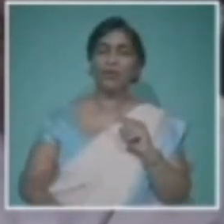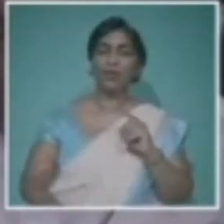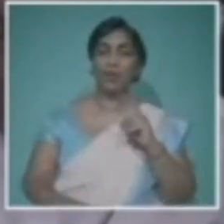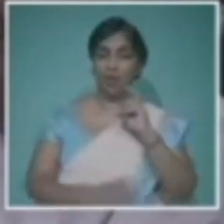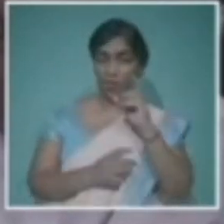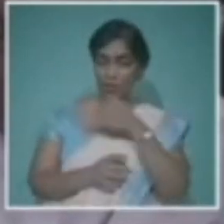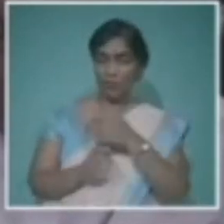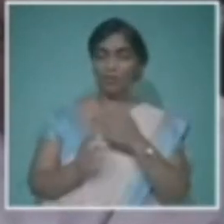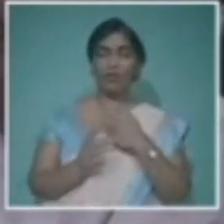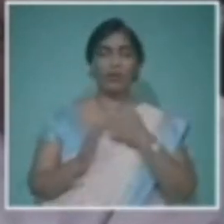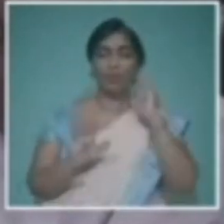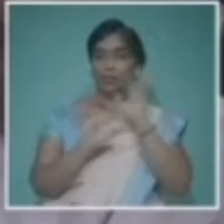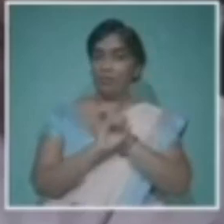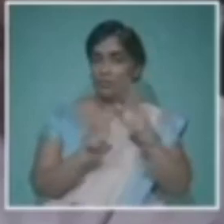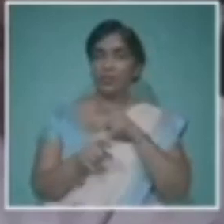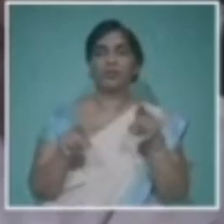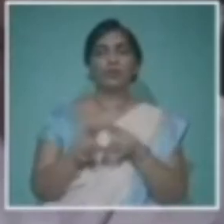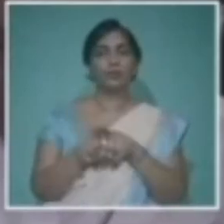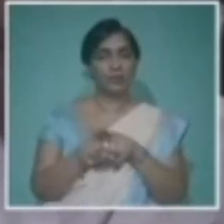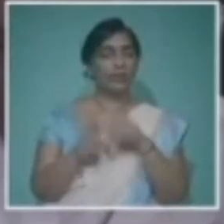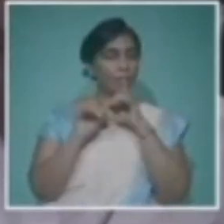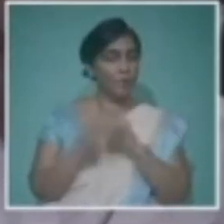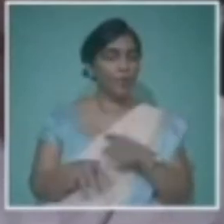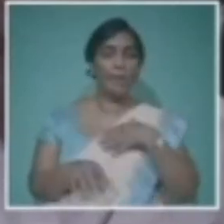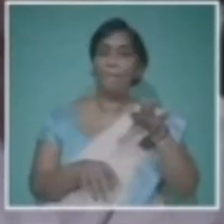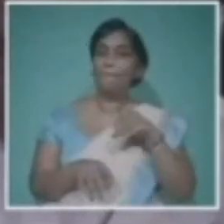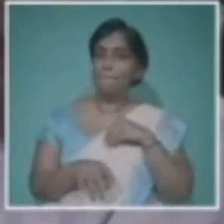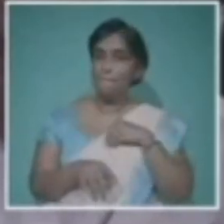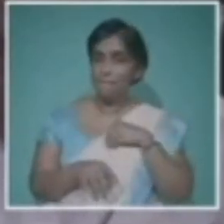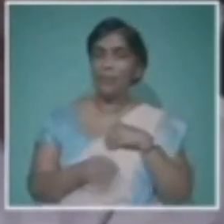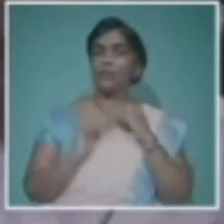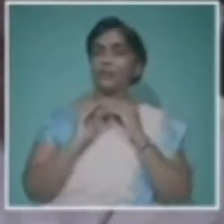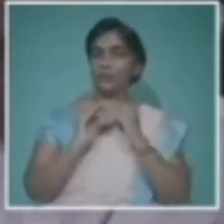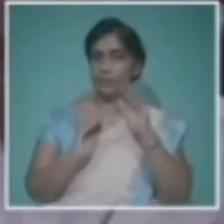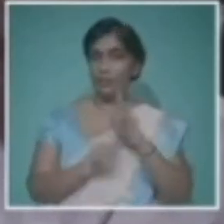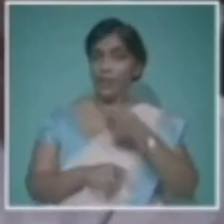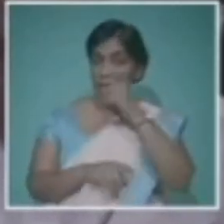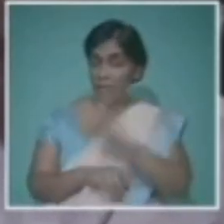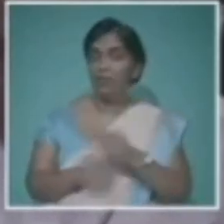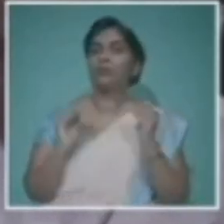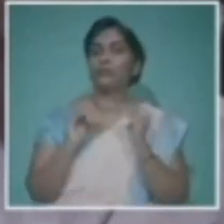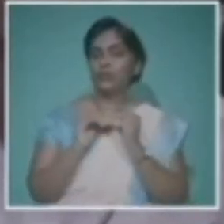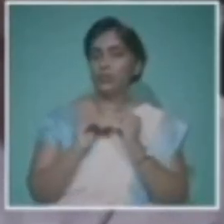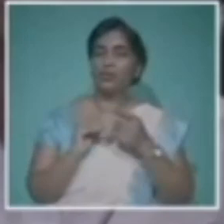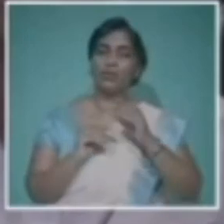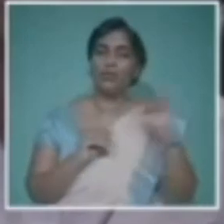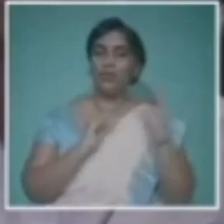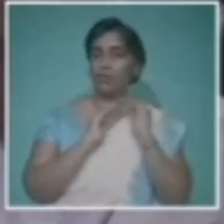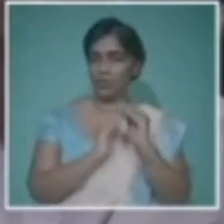කොංග්‍රසයට වාර්තා කරන එවෙන්ම ඊට එකඟවන ආයතනයකි ඊට එකඟවන